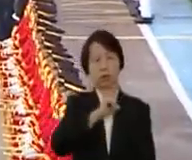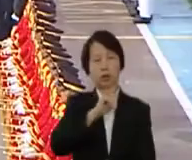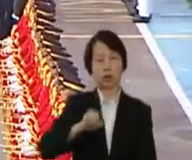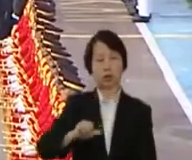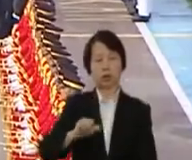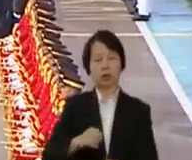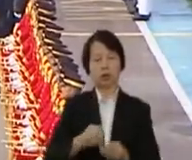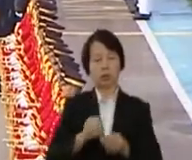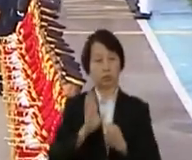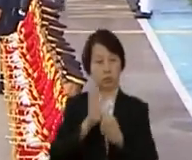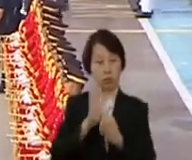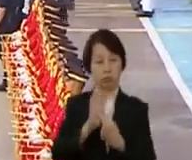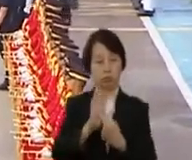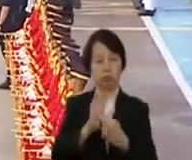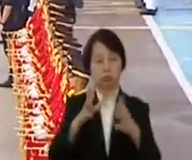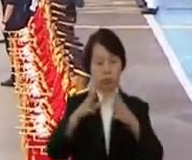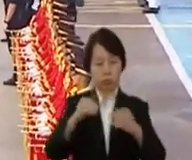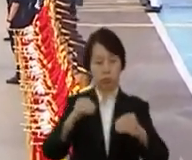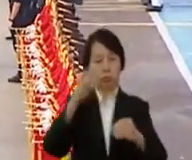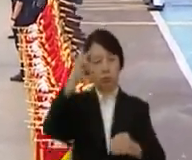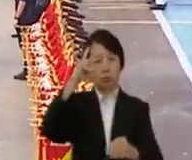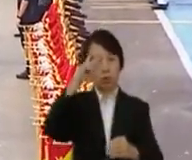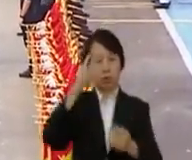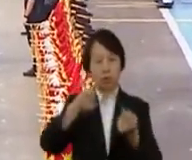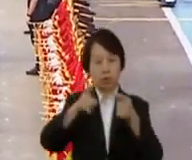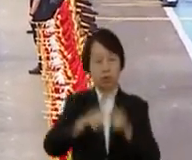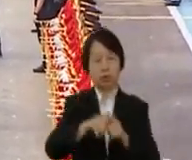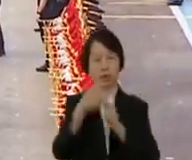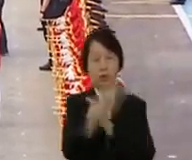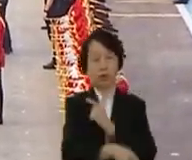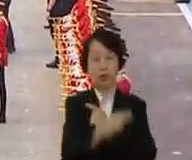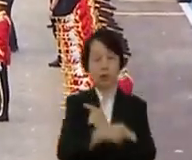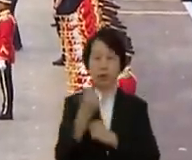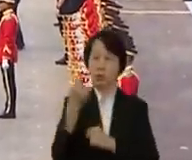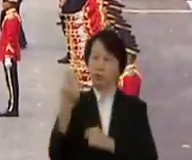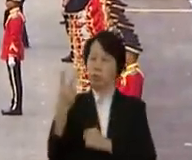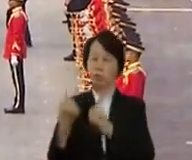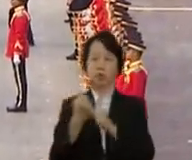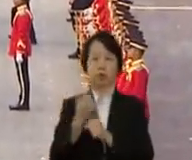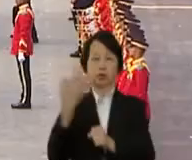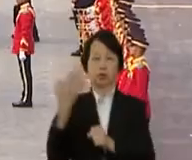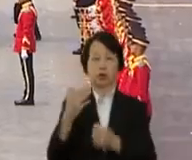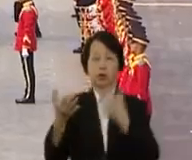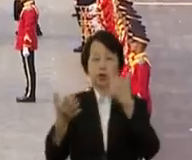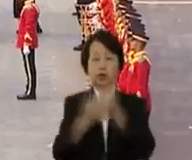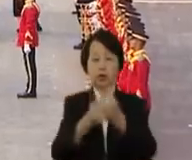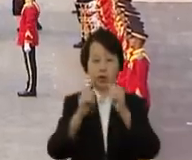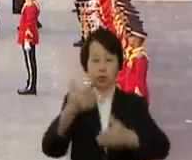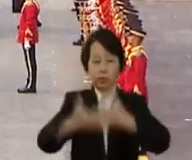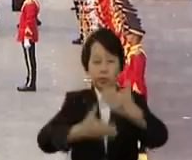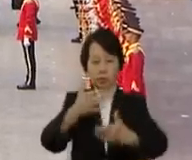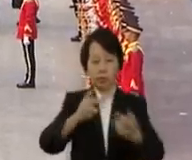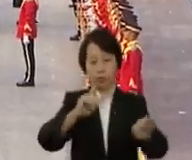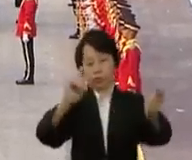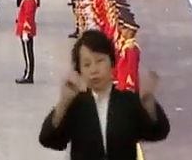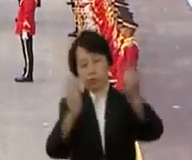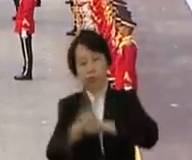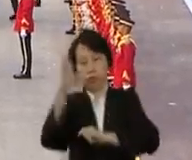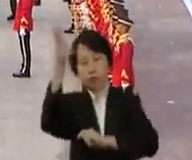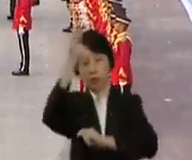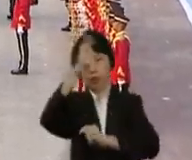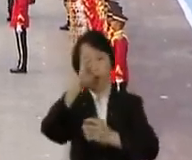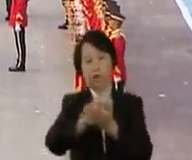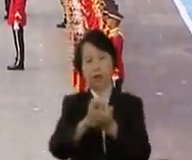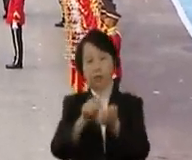terserlah ketika menguruskan polemik politik yang melanda negara beberapa tahun lalu, hingga membolehkan proses peralihan kerajaan ketika